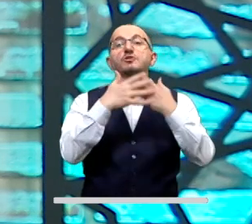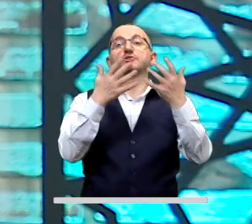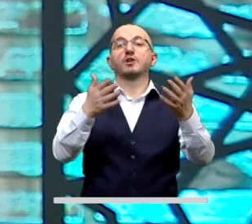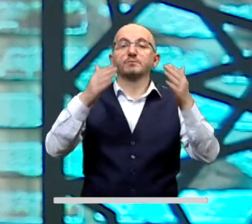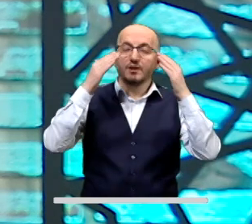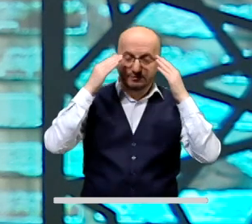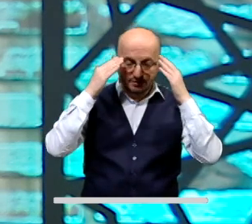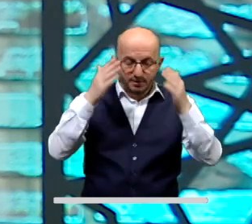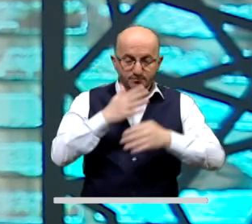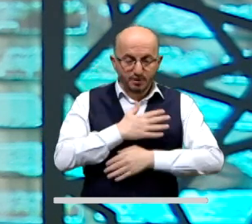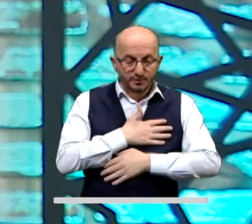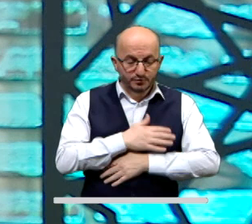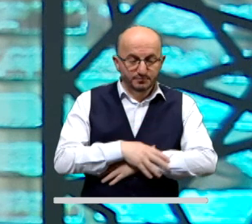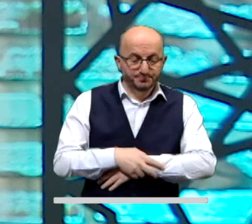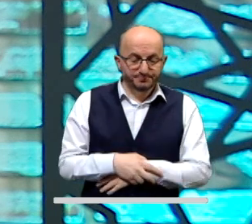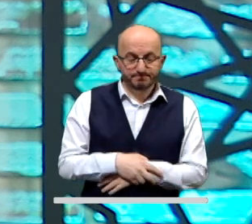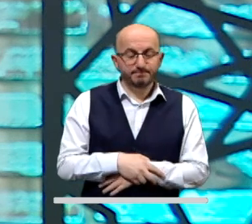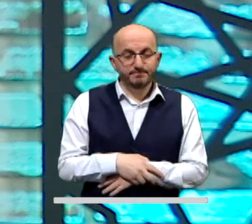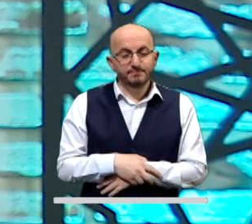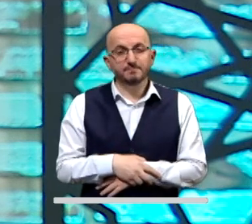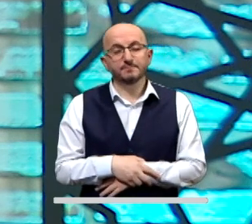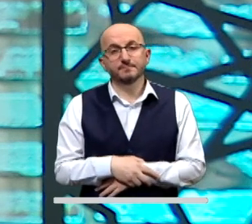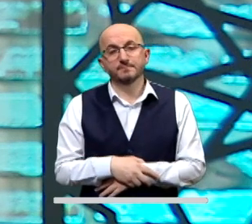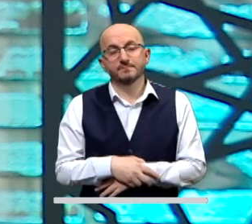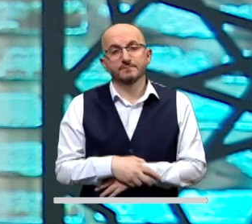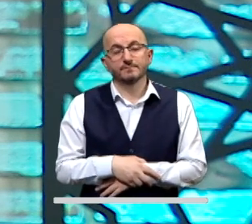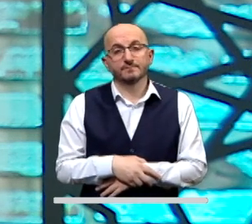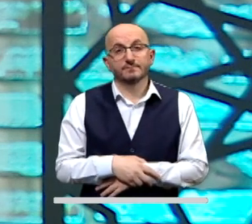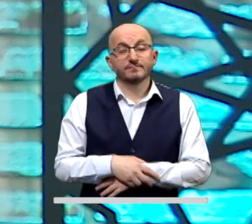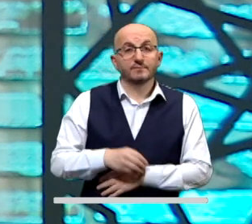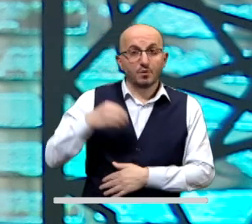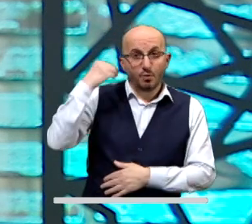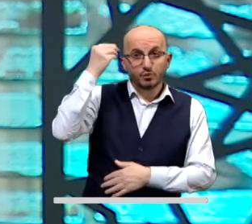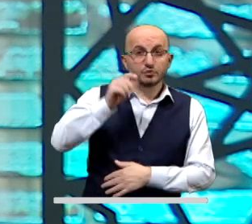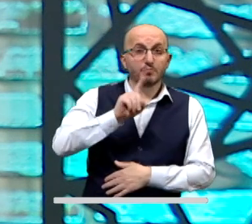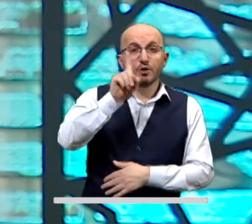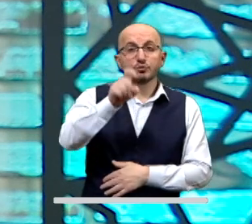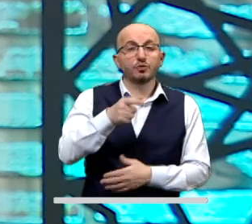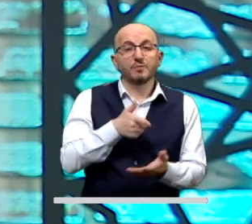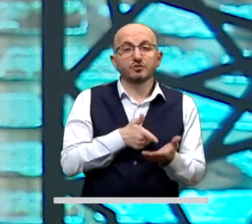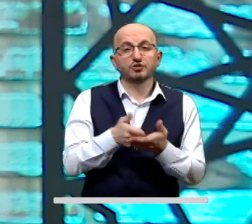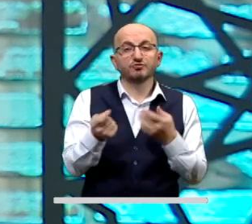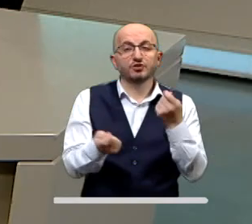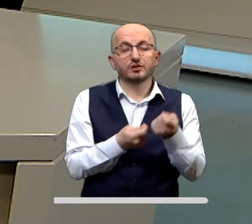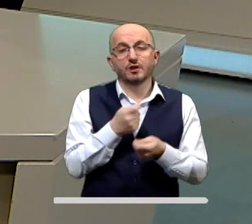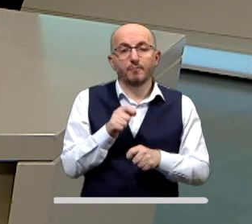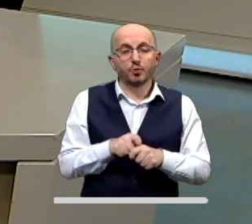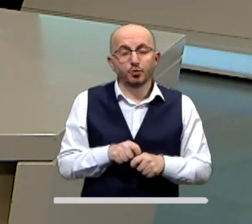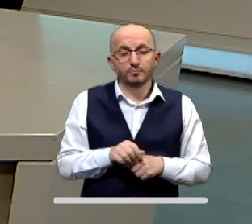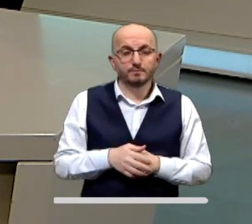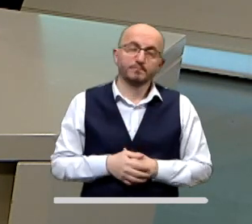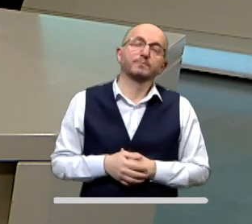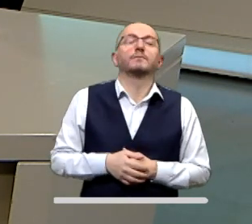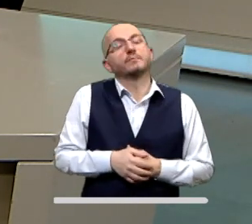Allah razı olsun Ve aleykümselam hayırlı akşamlar buyurun Ben çiftçilik yapıyorum ne güzel